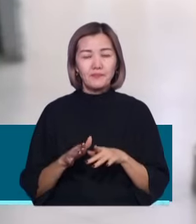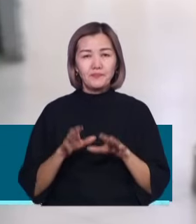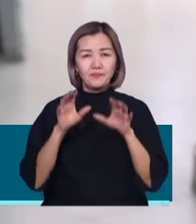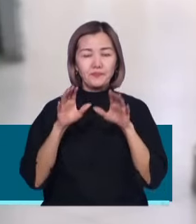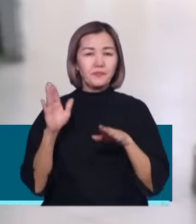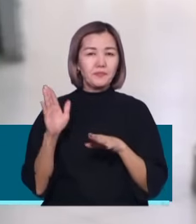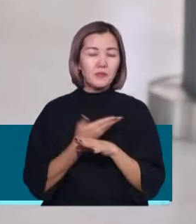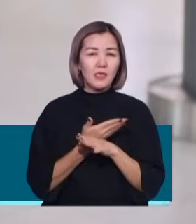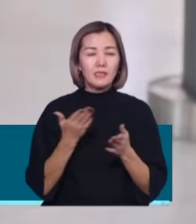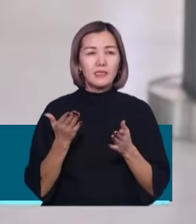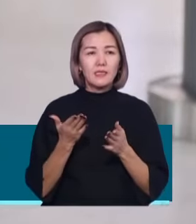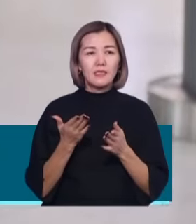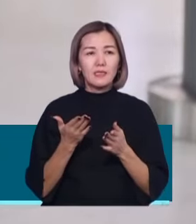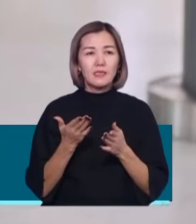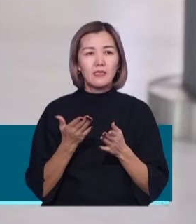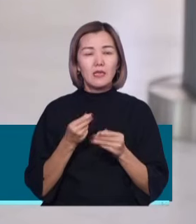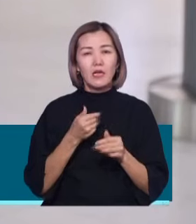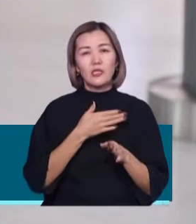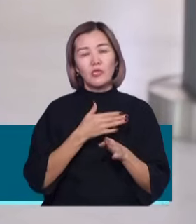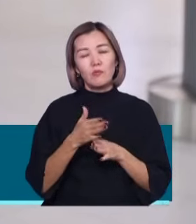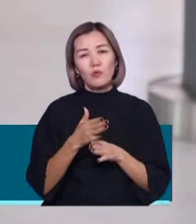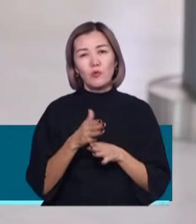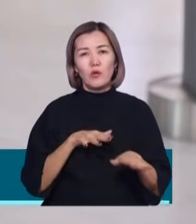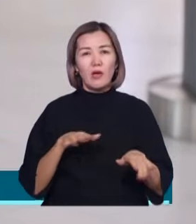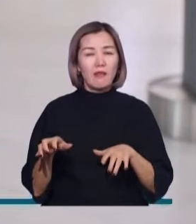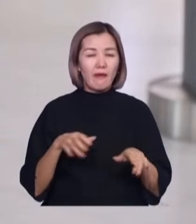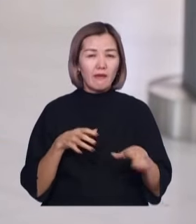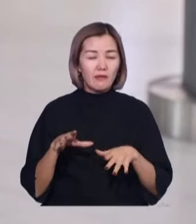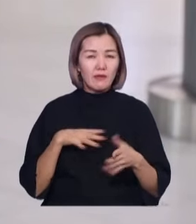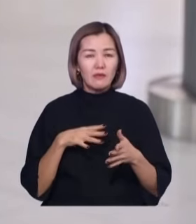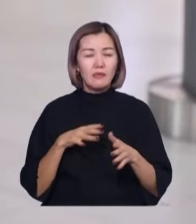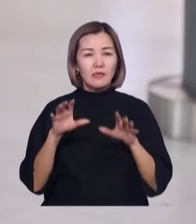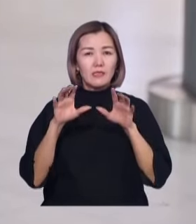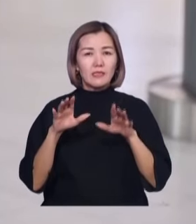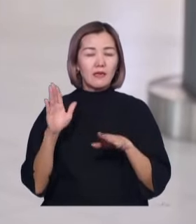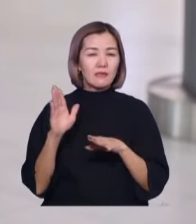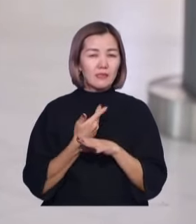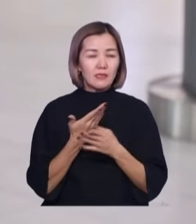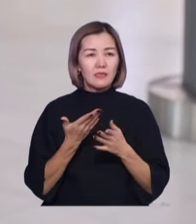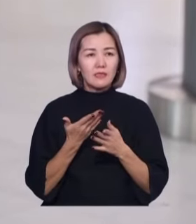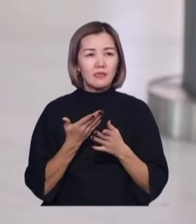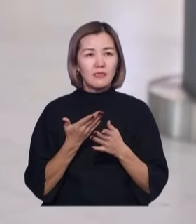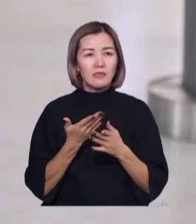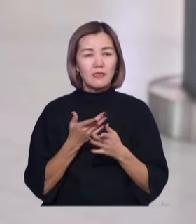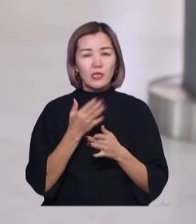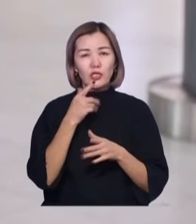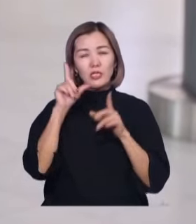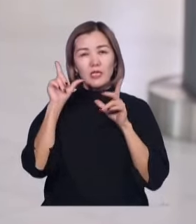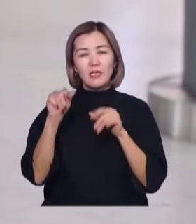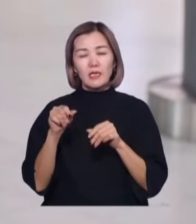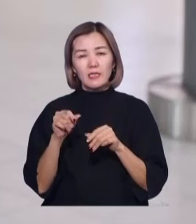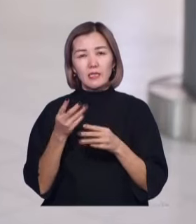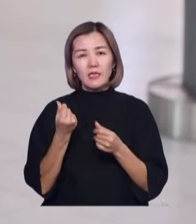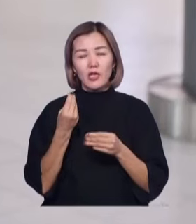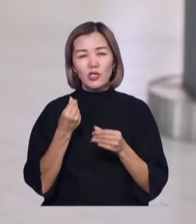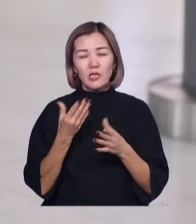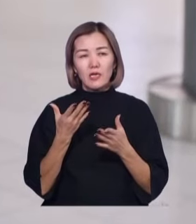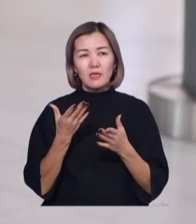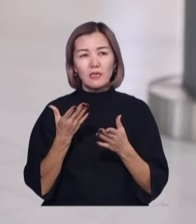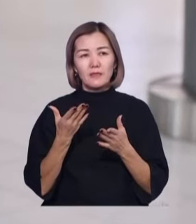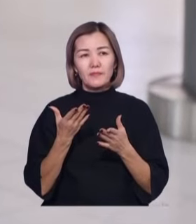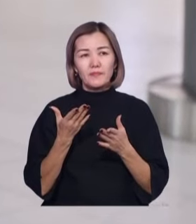қою мәселесі, оның жаңа алаяқтық мәселесі, заңсыз жолға шығып отқан мәселесі, шетелге кетіп қалған қаржылардың және өзіміздің жаңа